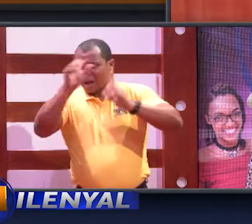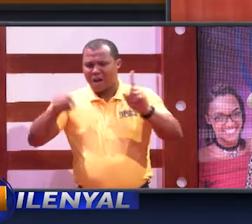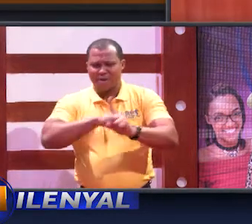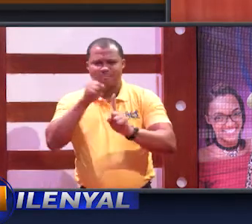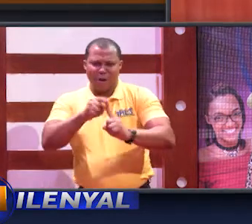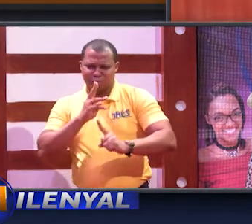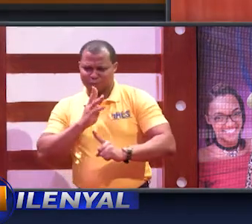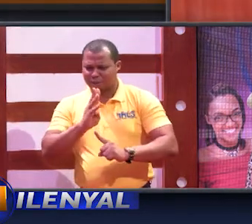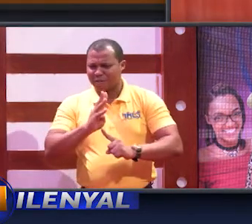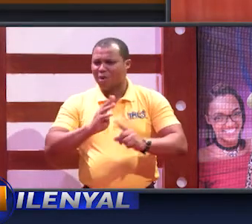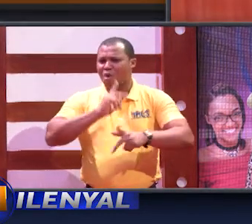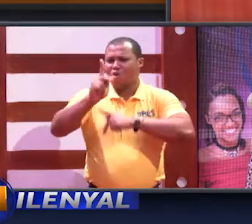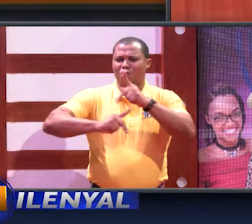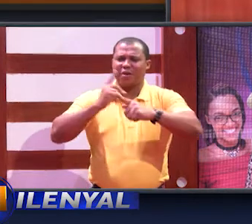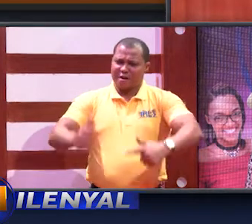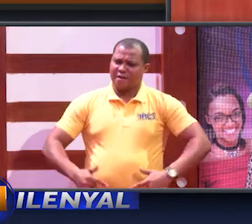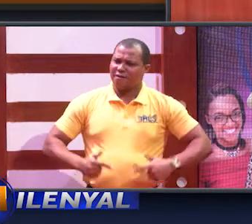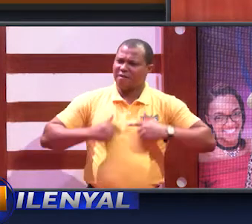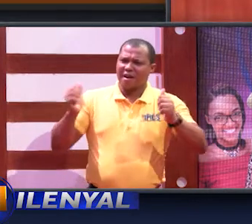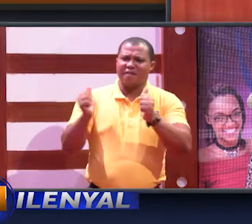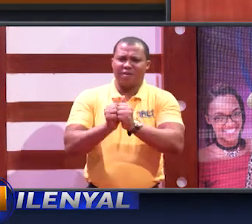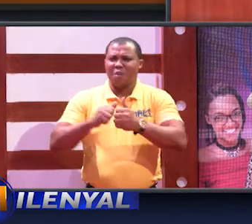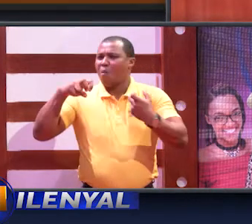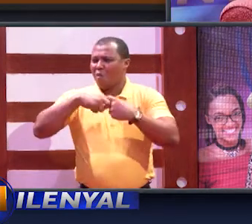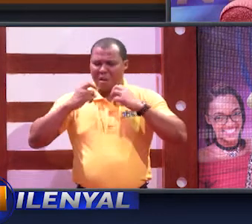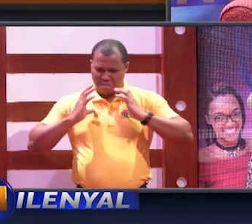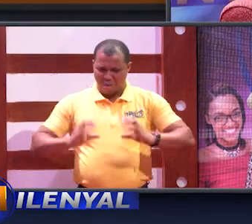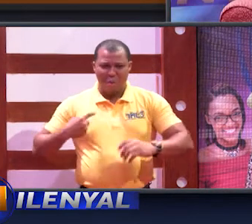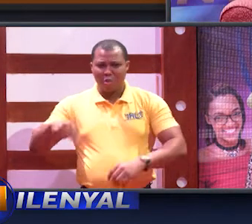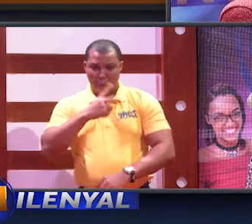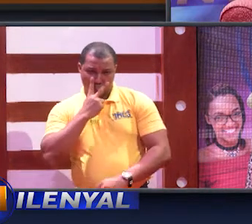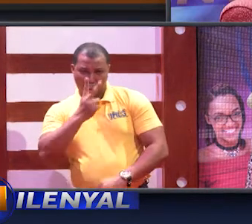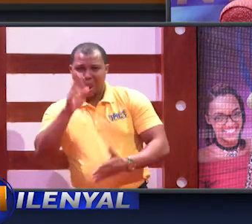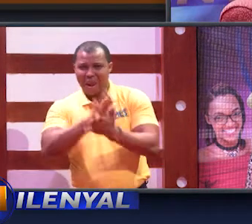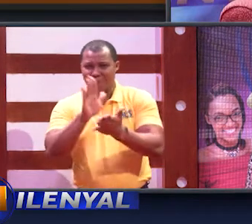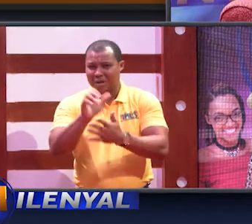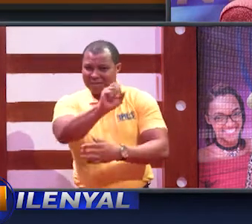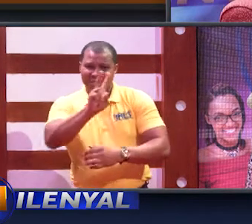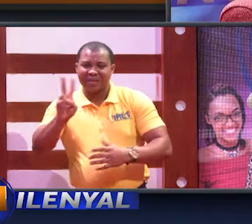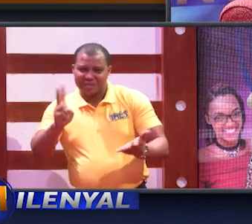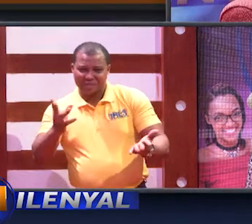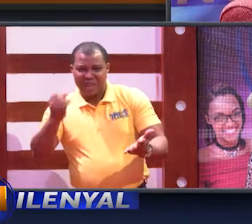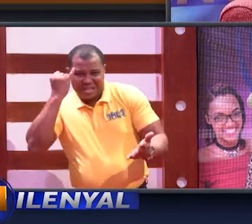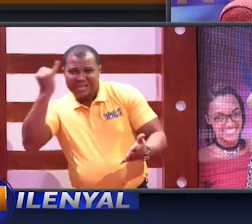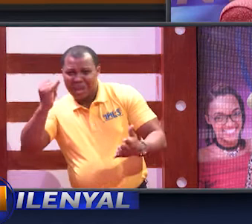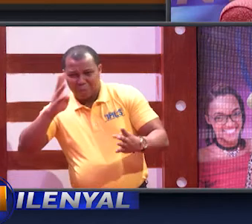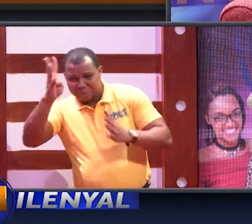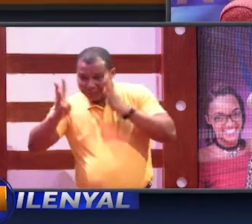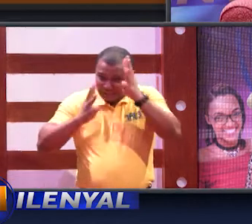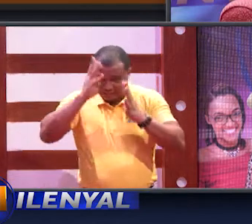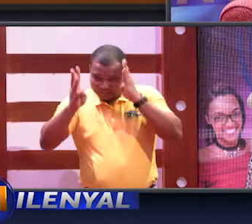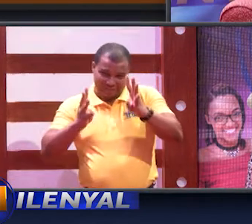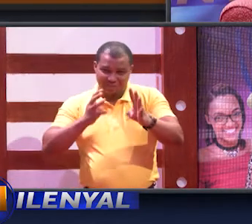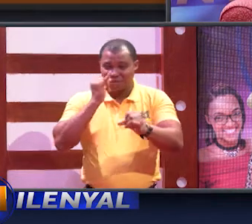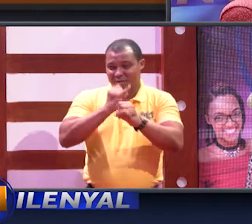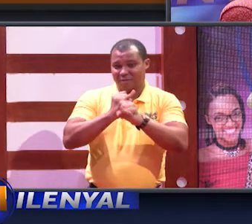vivent avec un handicap ou Saint-Vincent. Donc est-ce que l'idée pour créer l'Institut haïtien